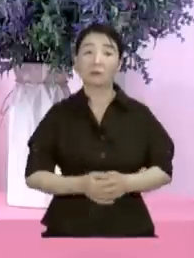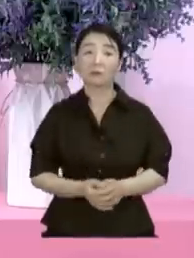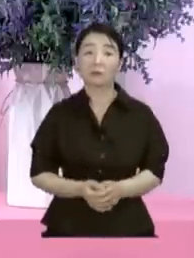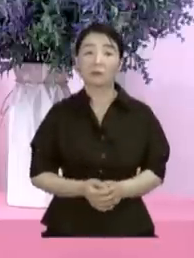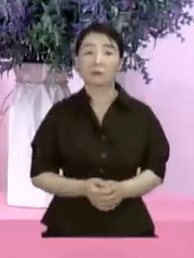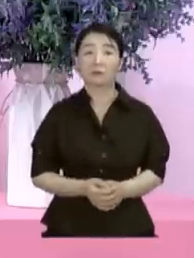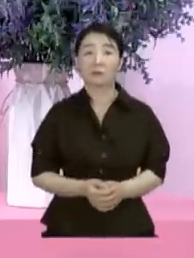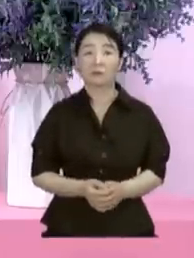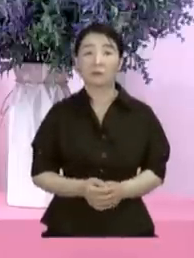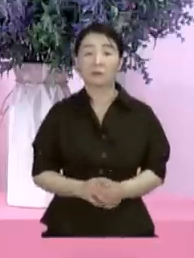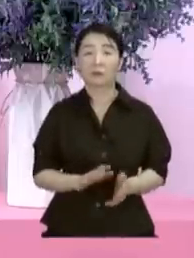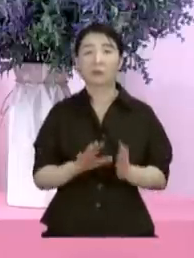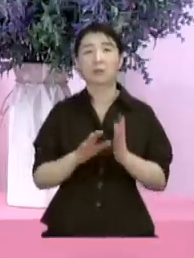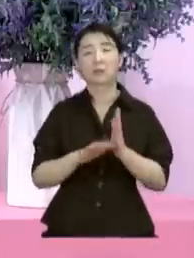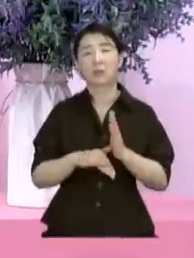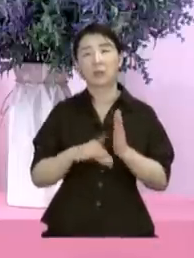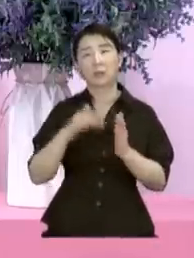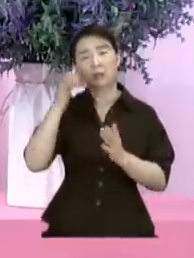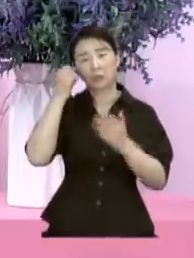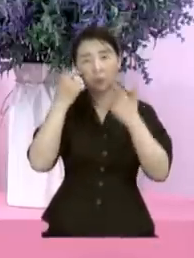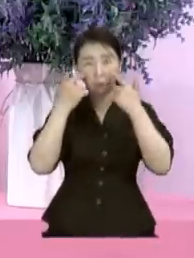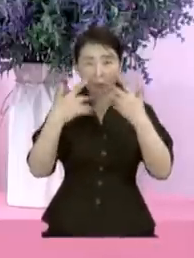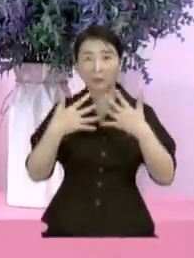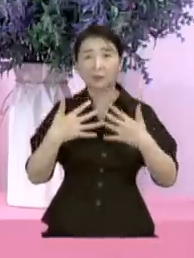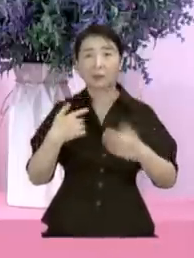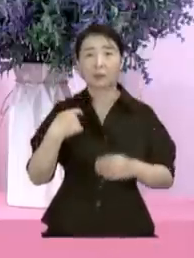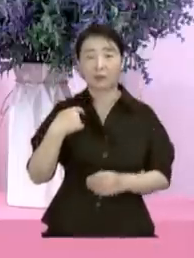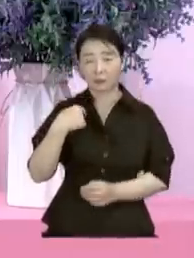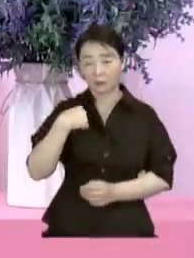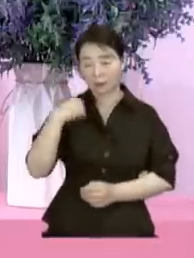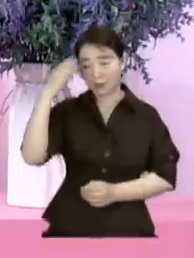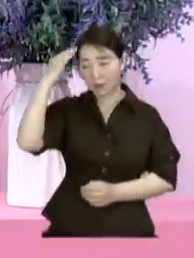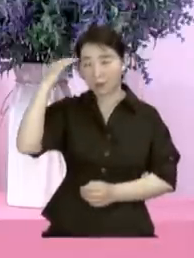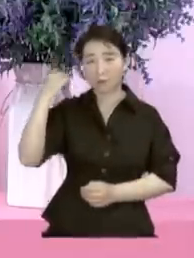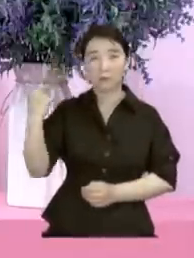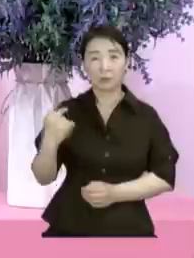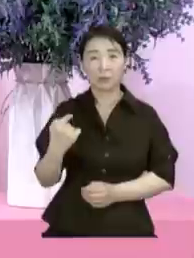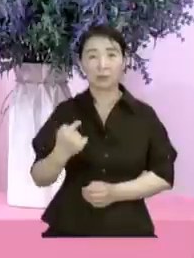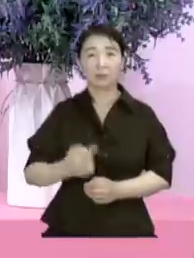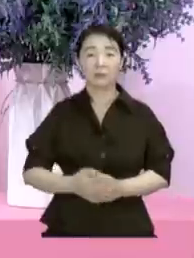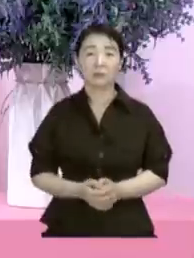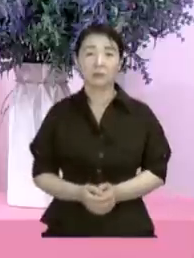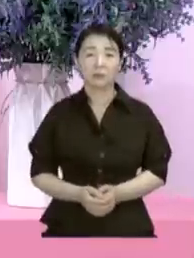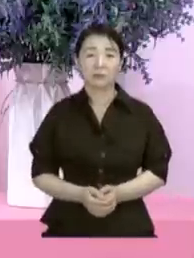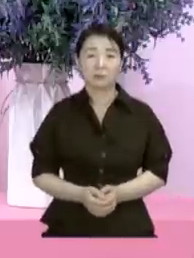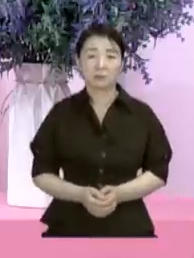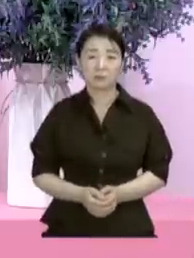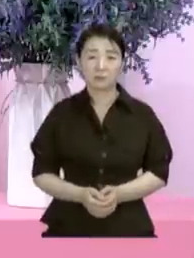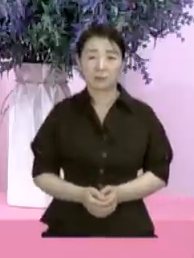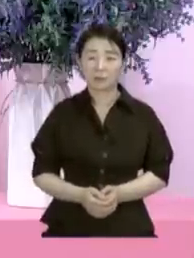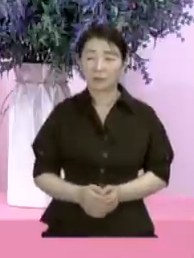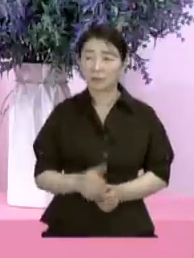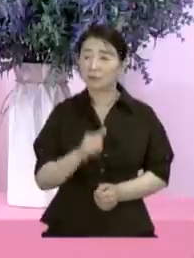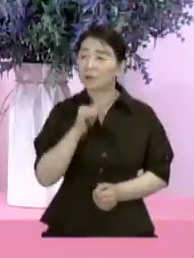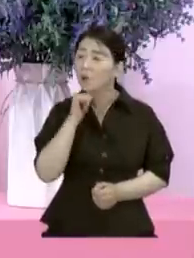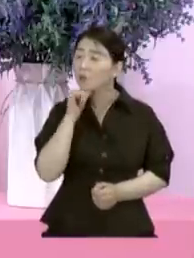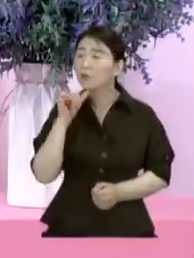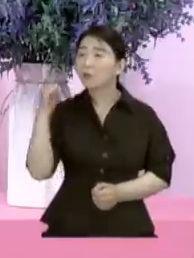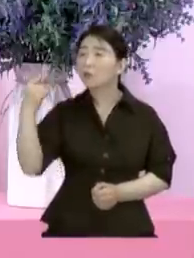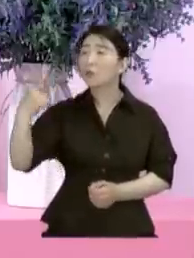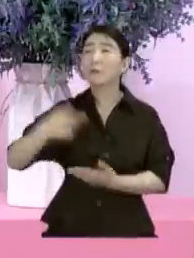그때 그 잊을 수가 없는 거예요. 제가 한국으로 이제 들어와서 그 봤던 그 아이가 생각이